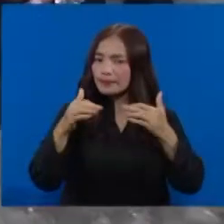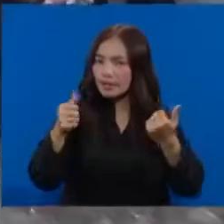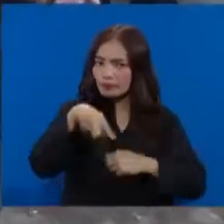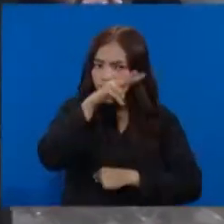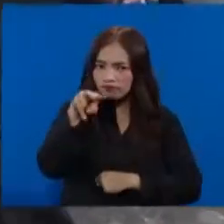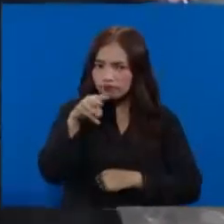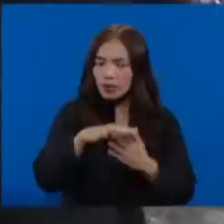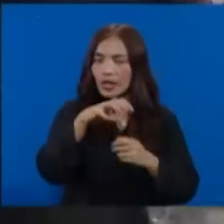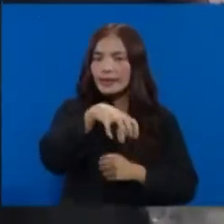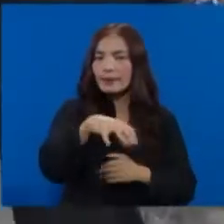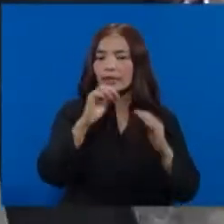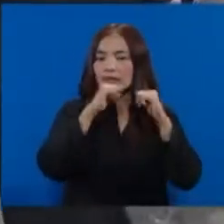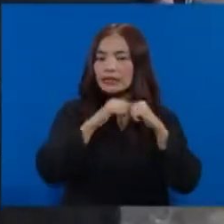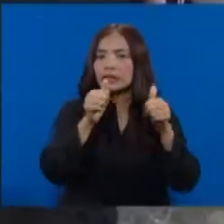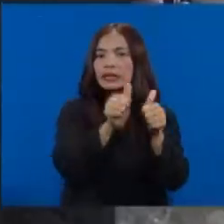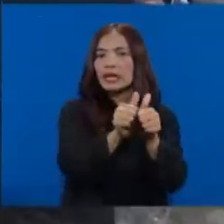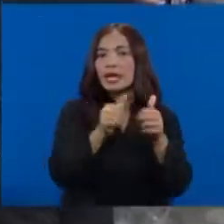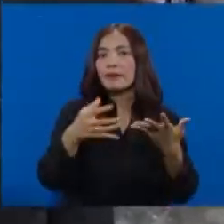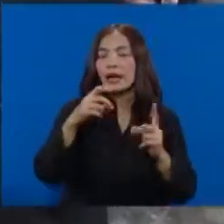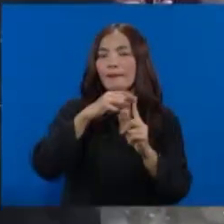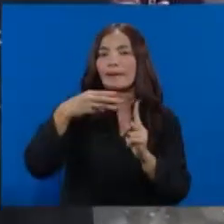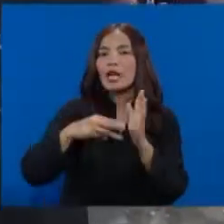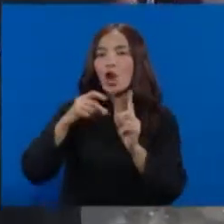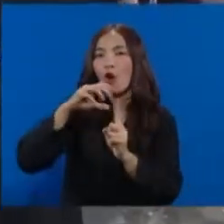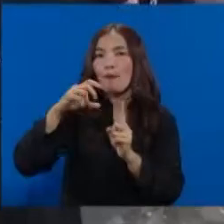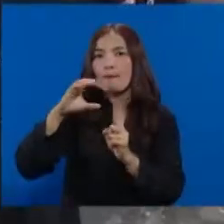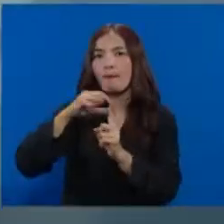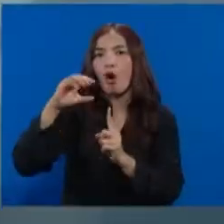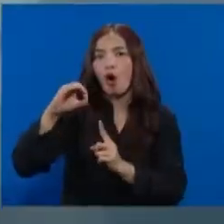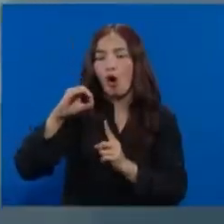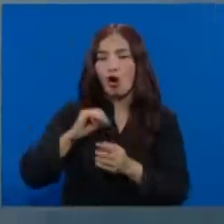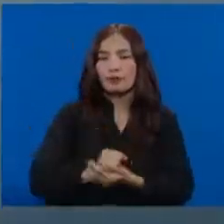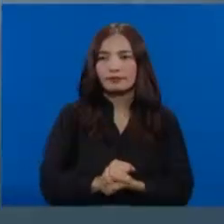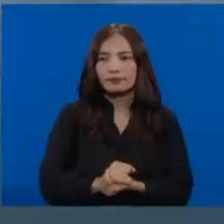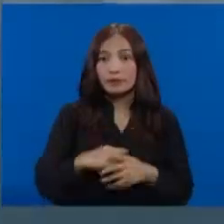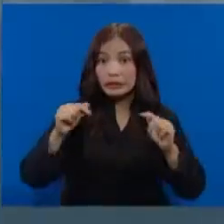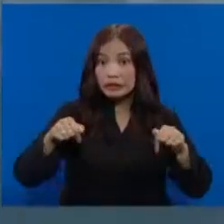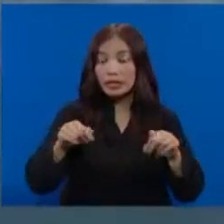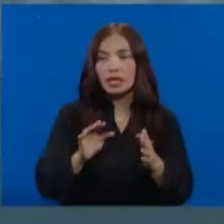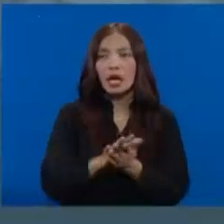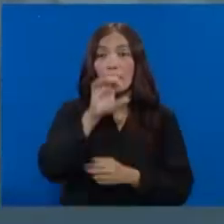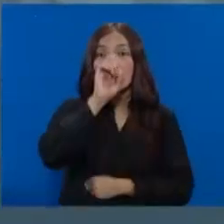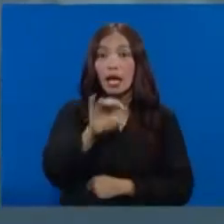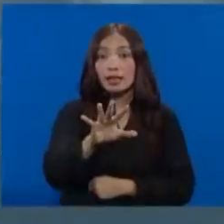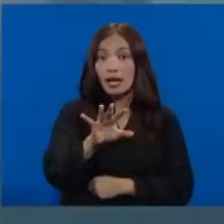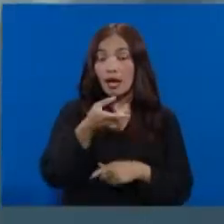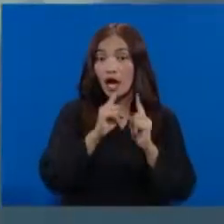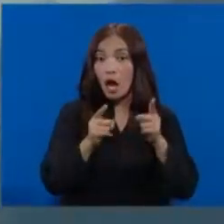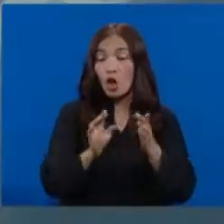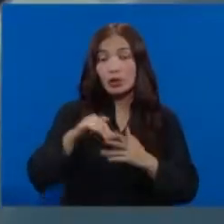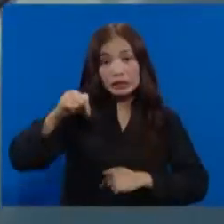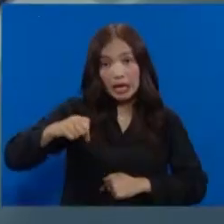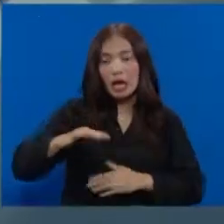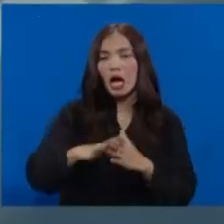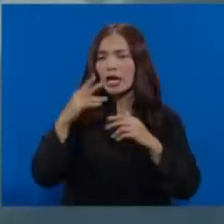lokasi akad nikah di Pendopo Royal Ambarukmo, Yogyakarta. Menurut Brigjen TNI Puji Cahyono, saat ini